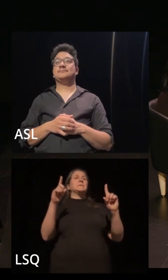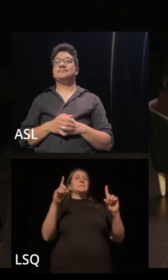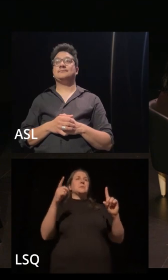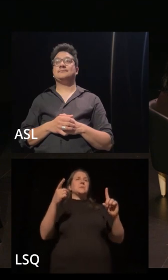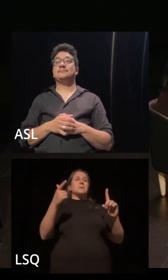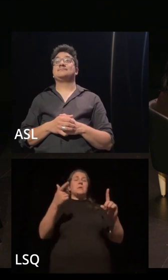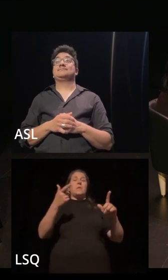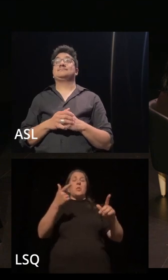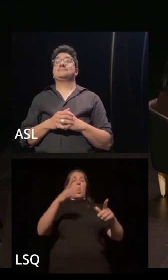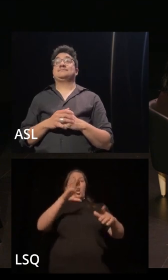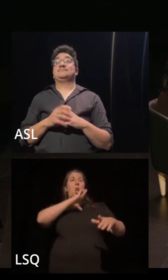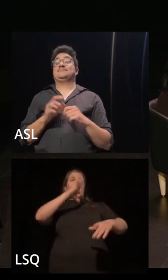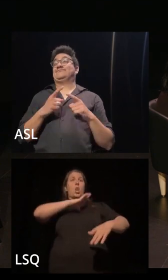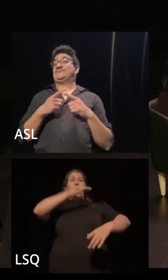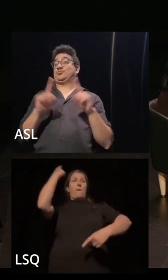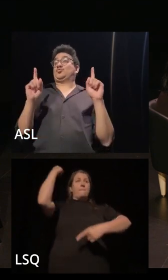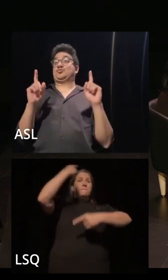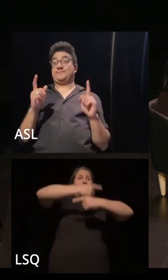dire ça, Helga